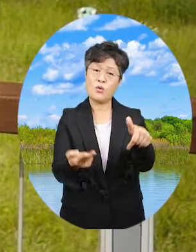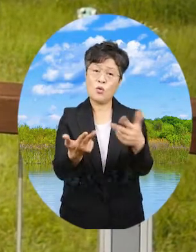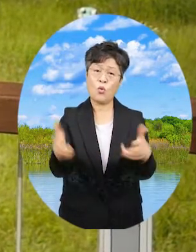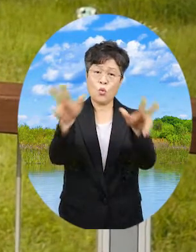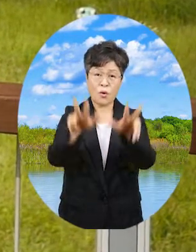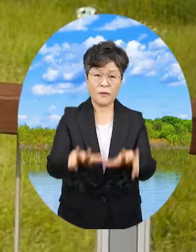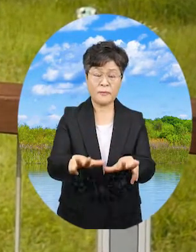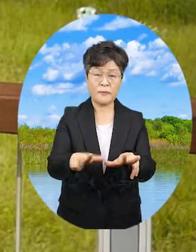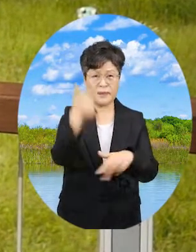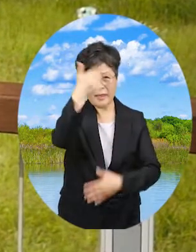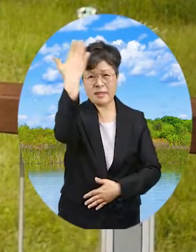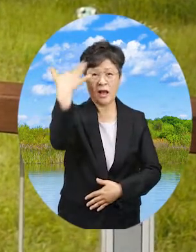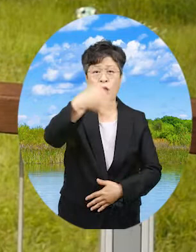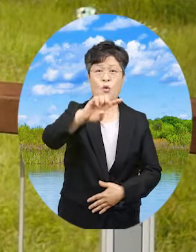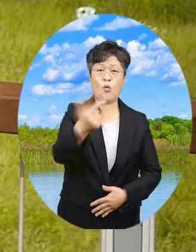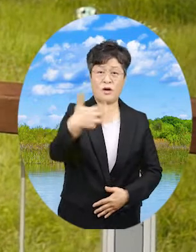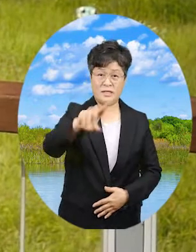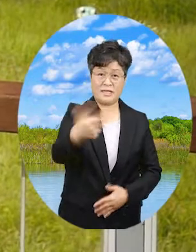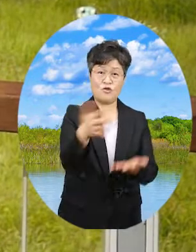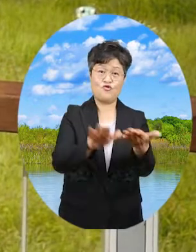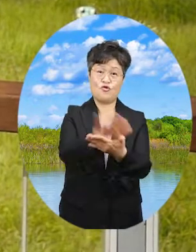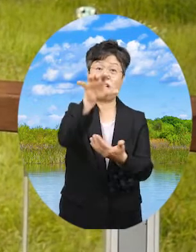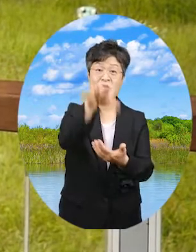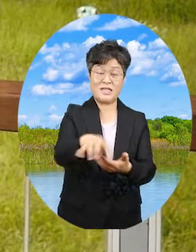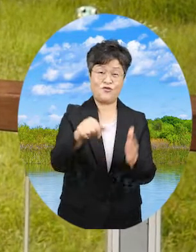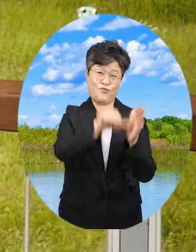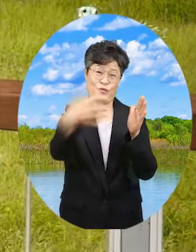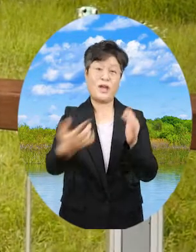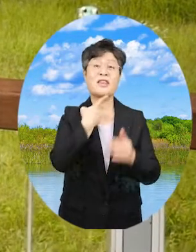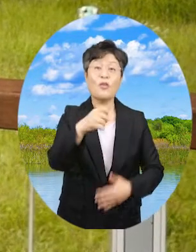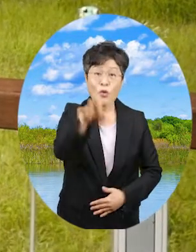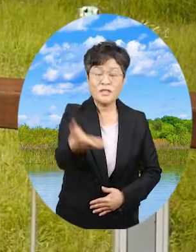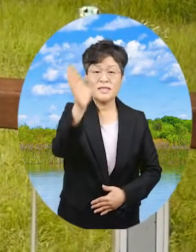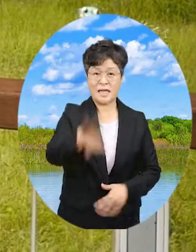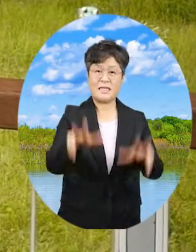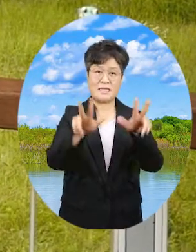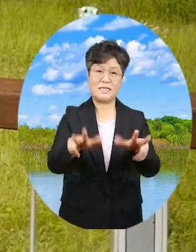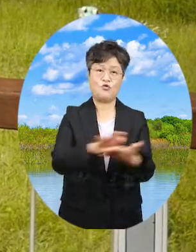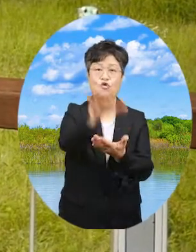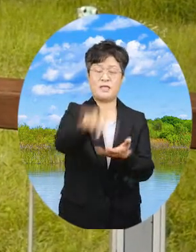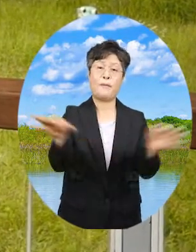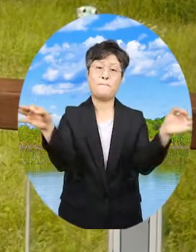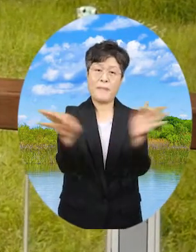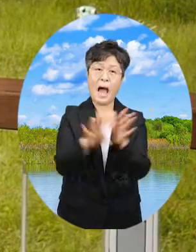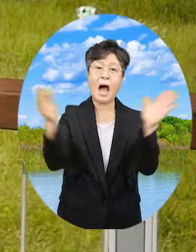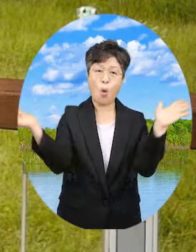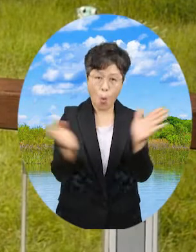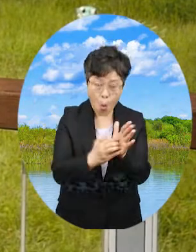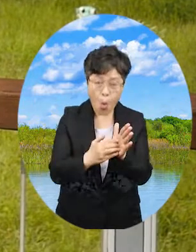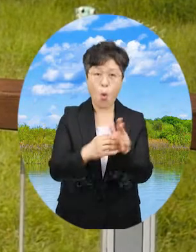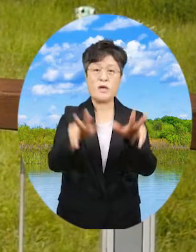경우에는 옛날에 원천유원지로 되게 유명했던 곳이죠. 지금은 원천유원지가 좀 사라지고